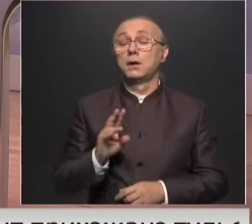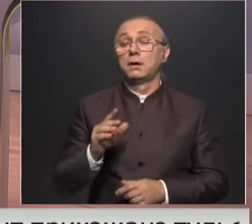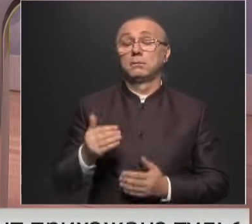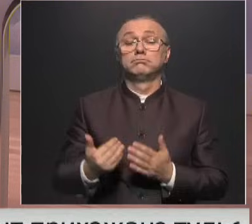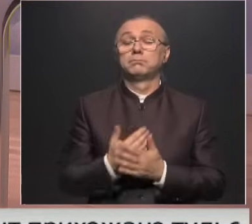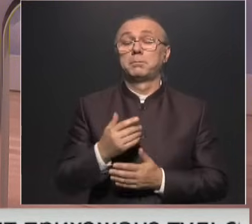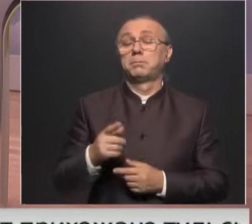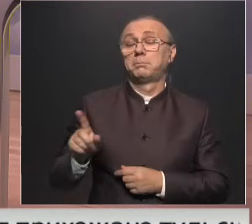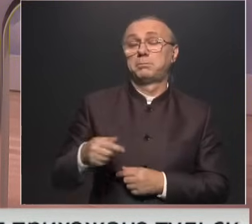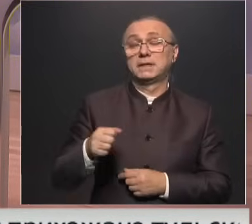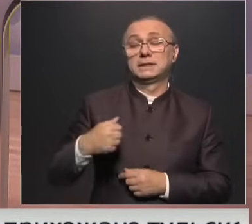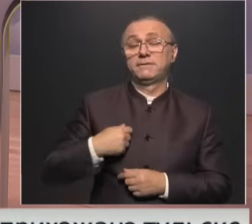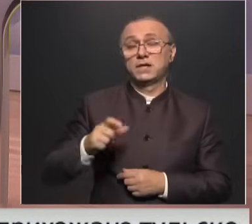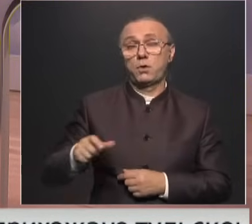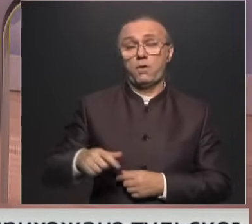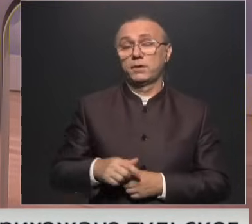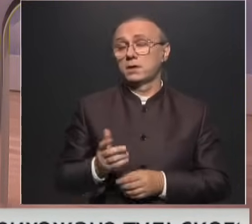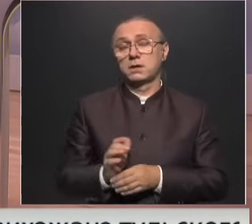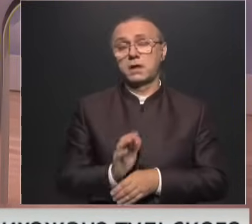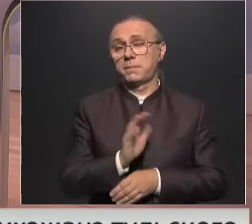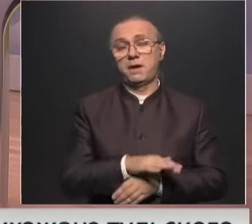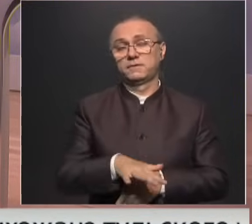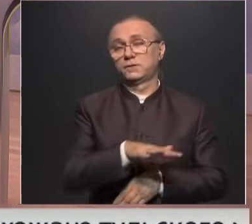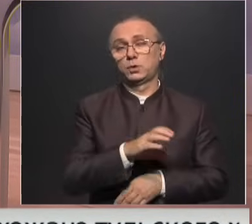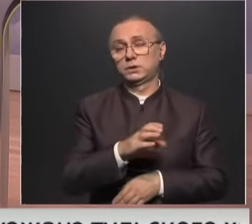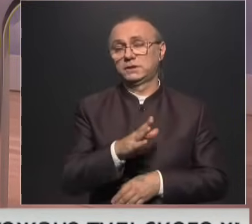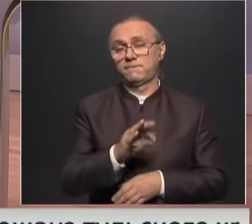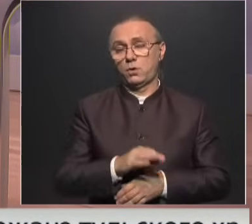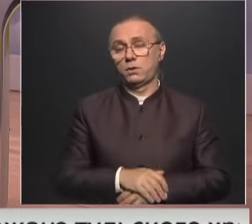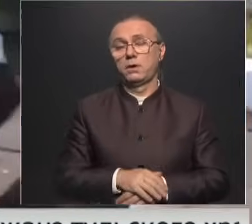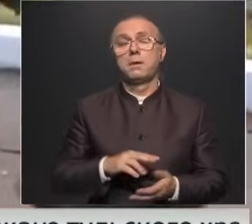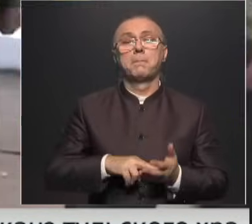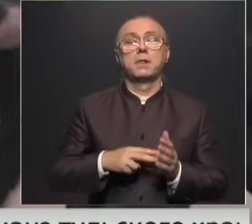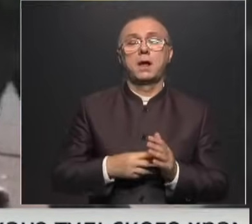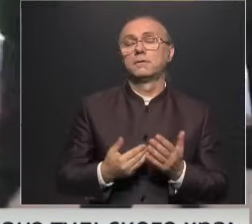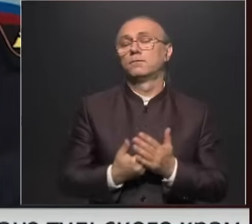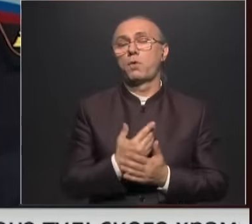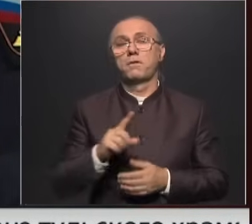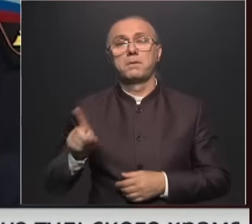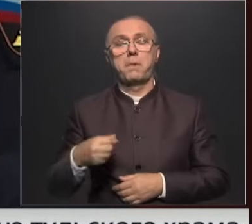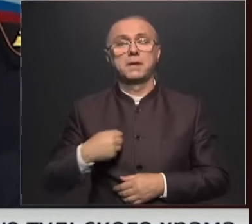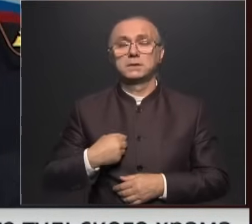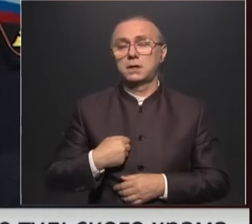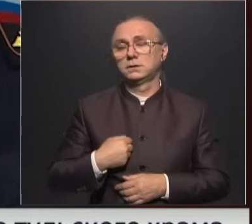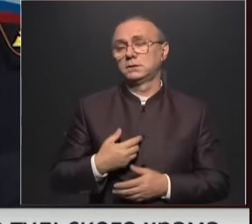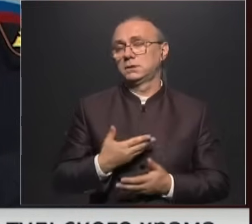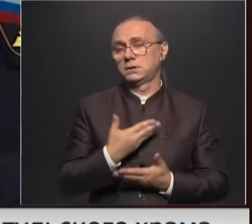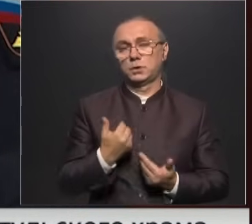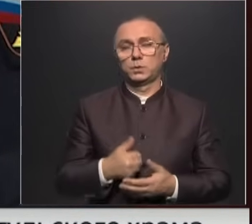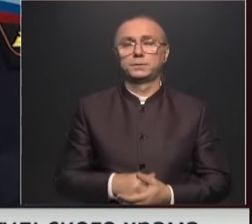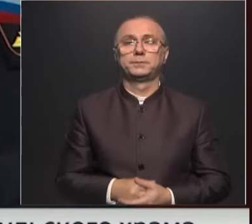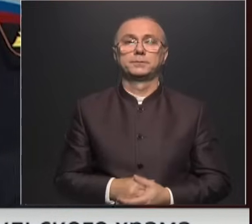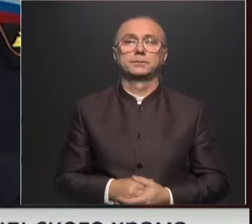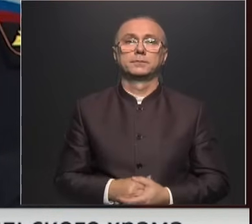операции, но новой волны мобилизации в планах у военного ведомства тоже нет. В пункты дислокации